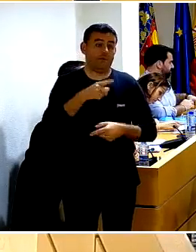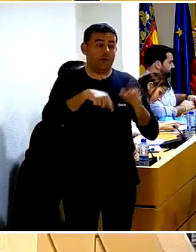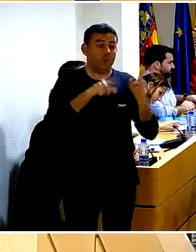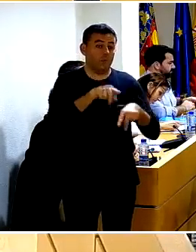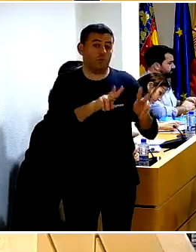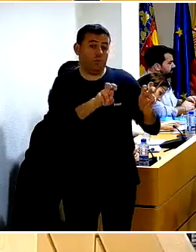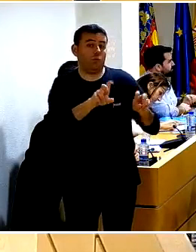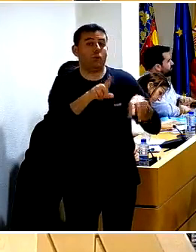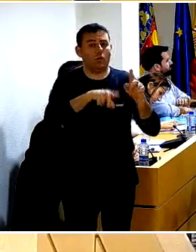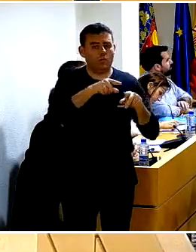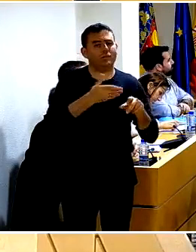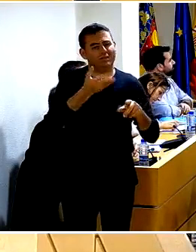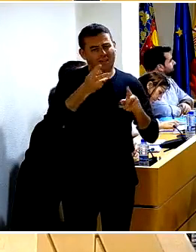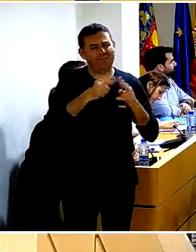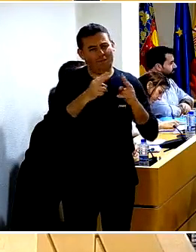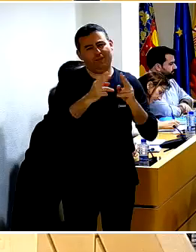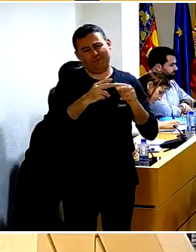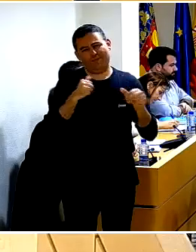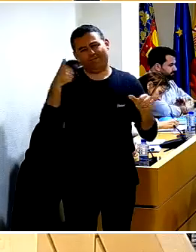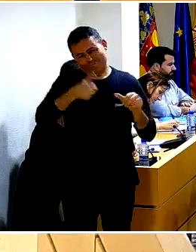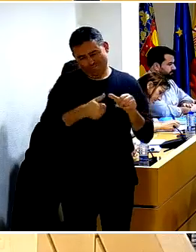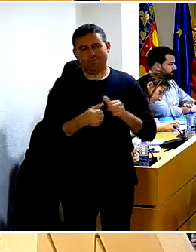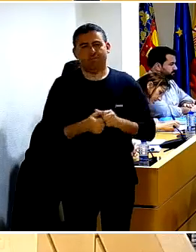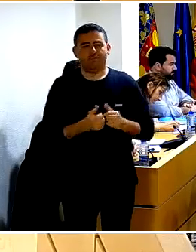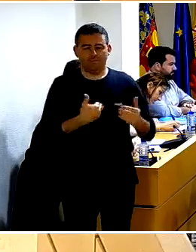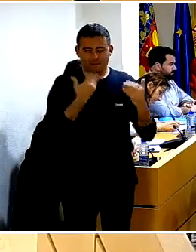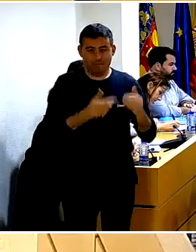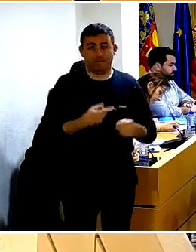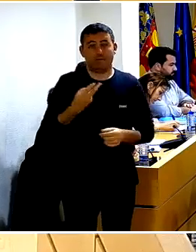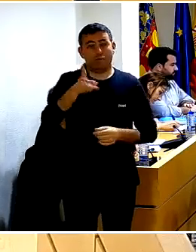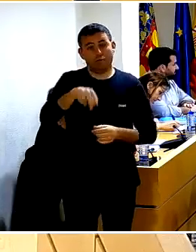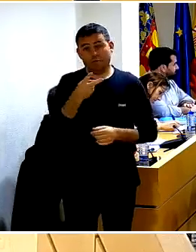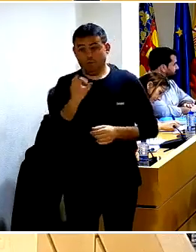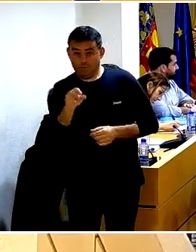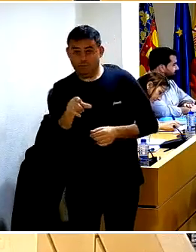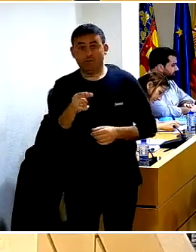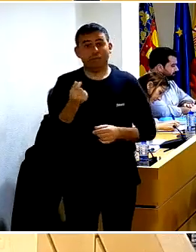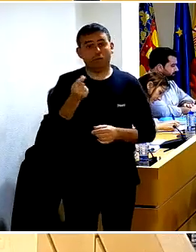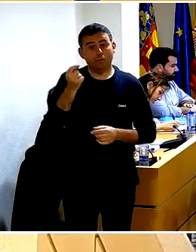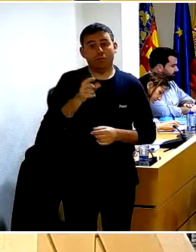anterior. En xifres, el compte municipal per a 2020 ascendeix a